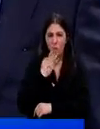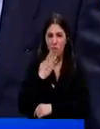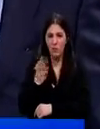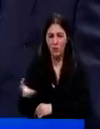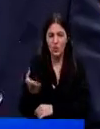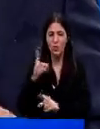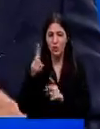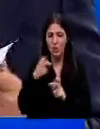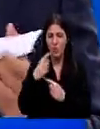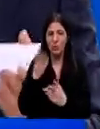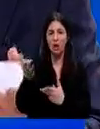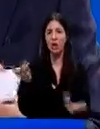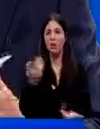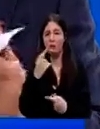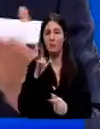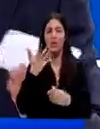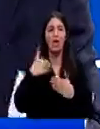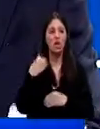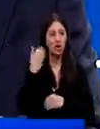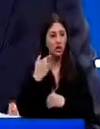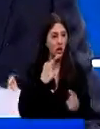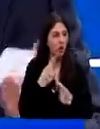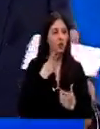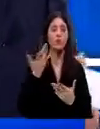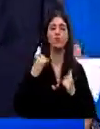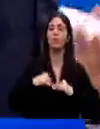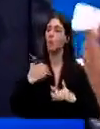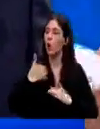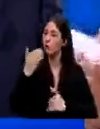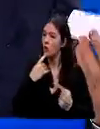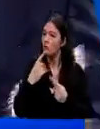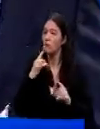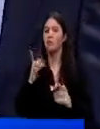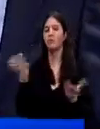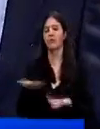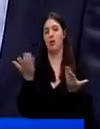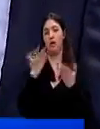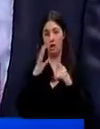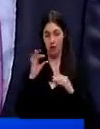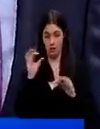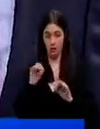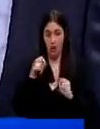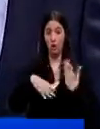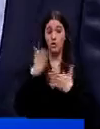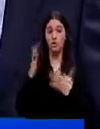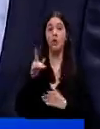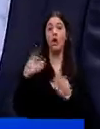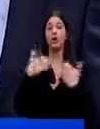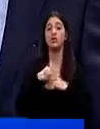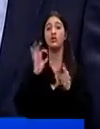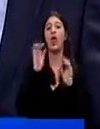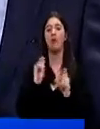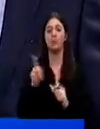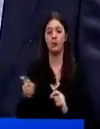konuşuyor. Onlar oysa daha iyi bir geleceği konuşmalı, huzurlu bir gelecek vesaire. Şimdi olay şu, yani o gece şu